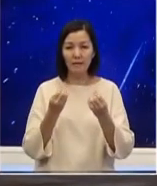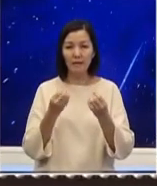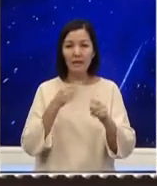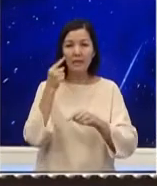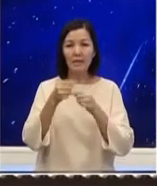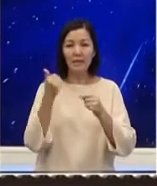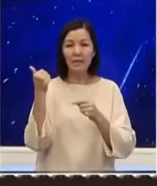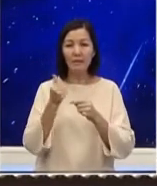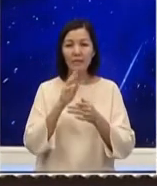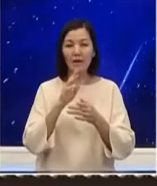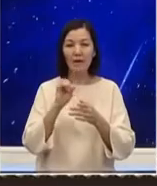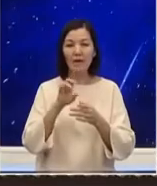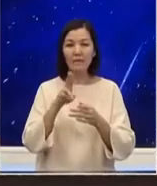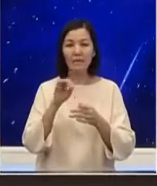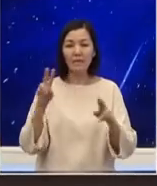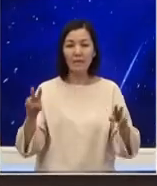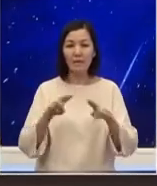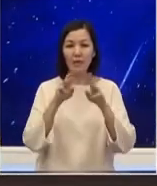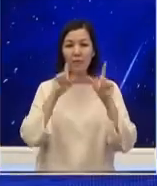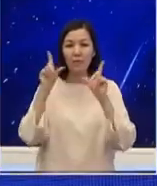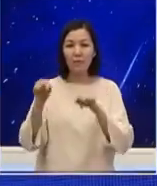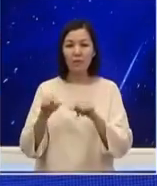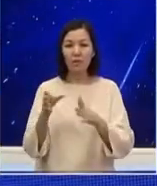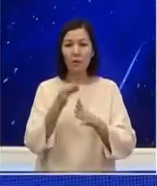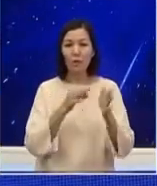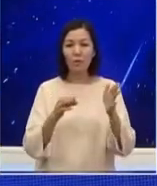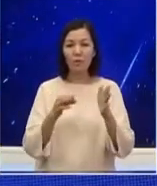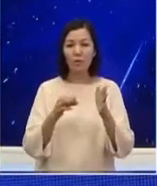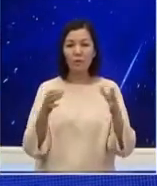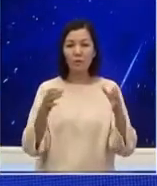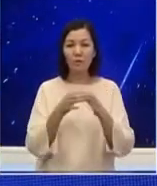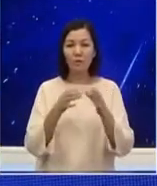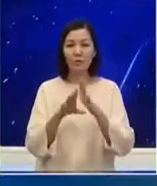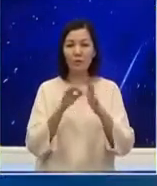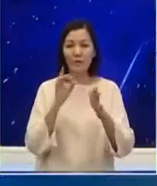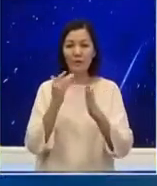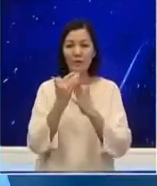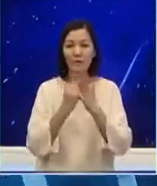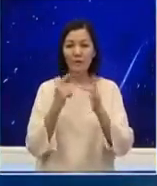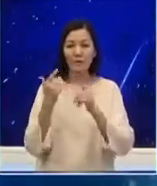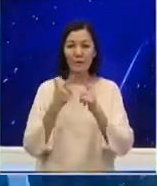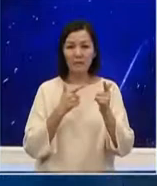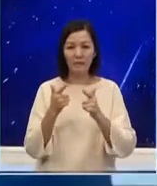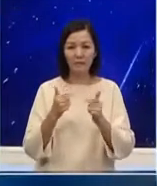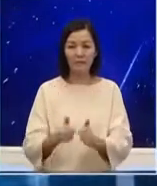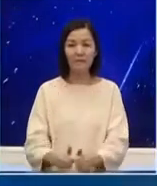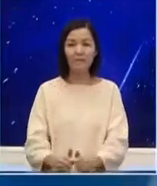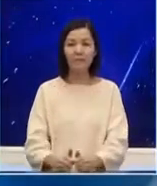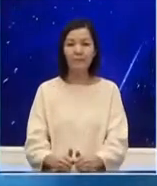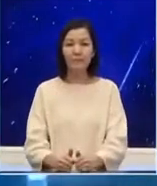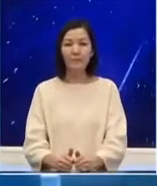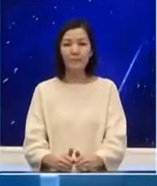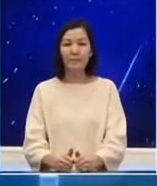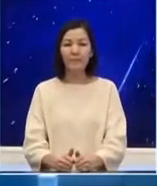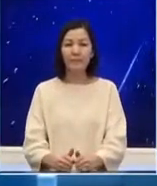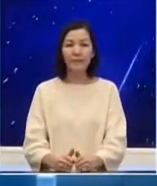келер апта бас қалада өтетін басты жиынға облыстан баратын делегаттар сайланды. Камшат Мұхамеджан, Жасұлан Шымкенже,